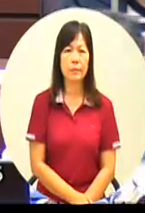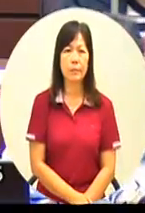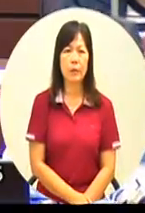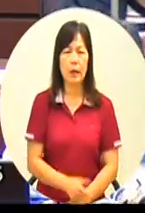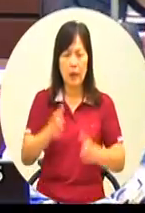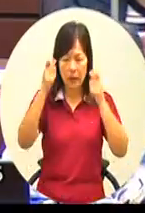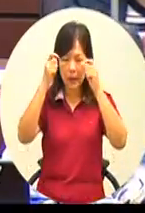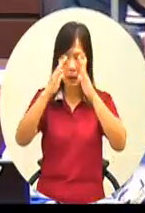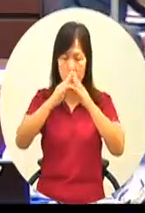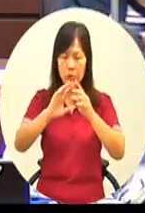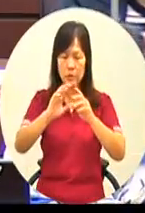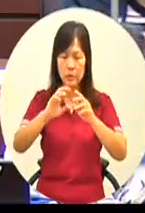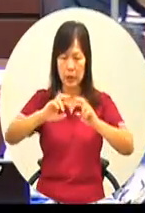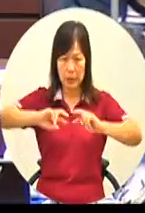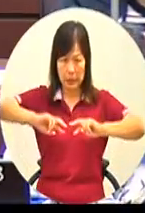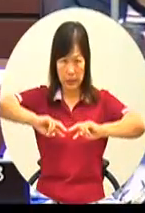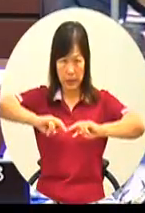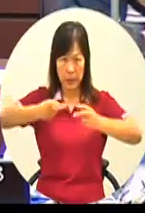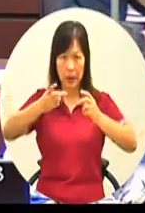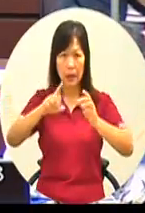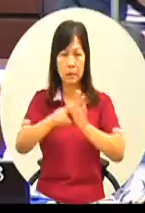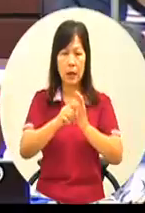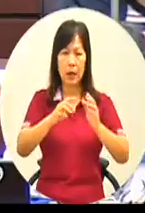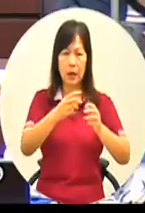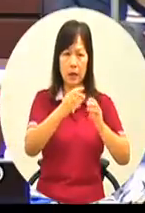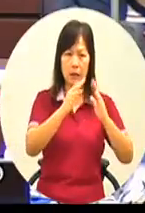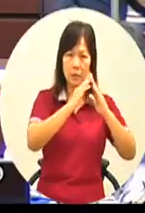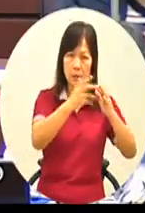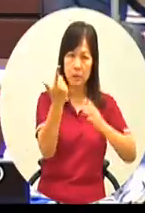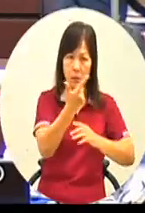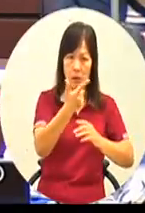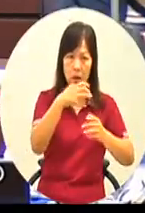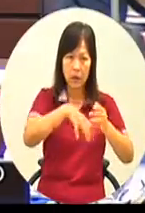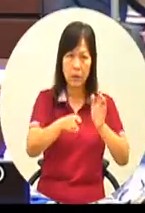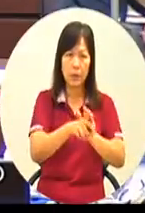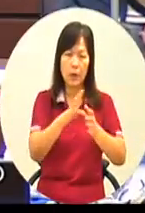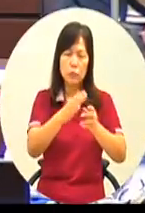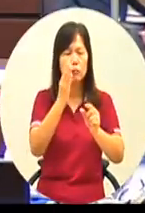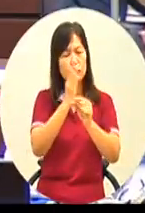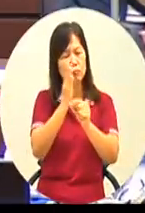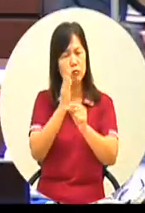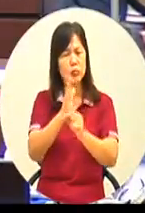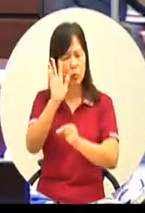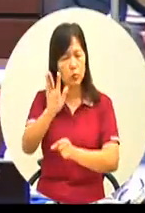高雄市的调整，在六都里面其实是比较居中啦，